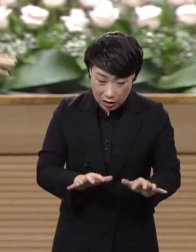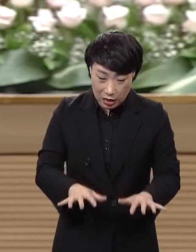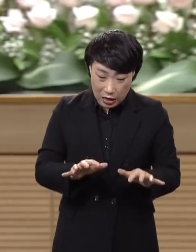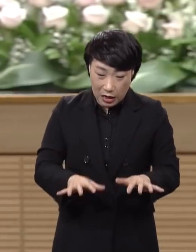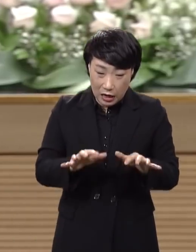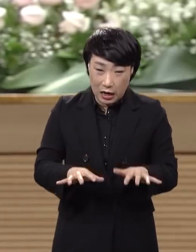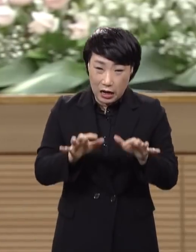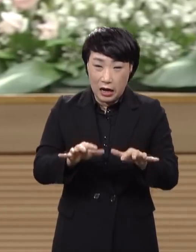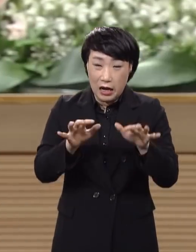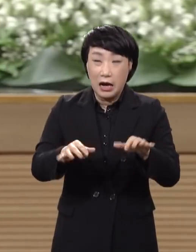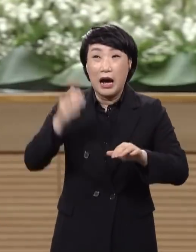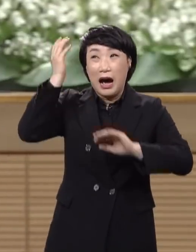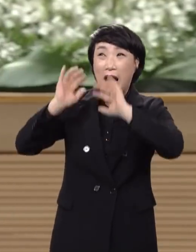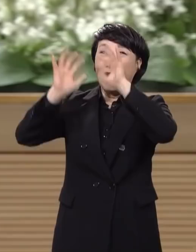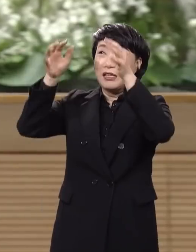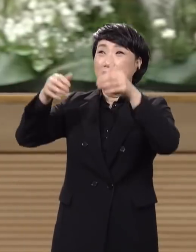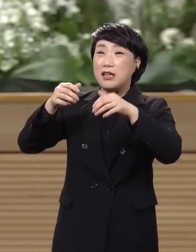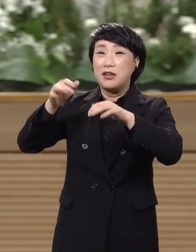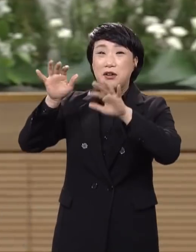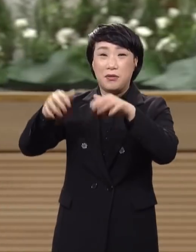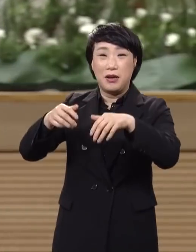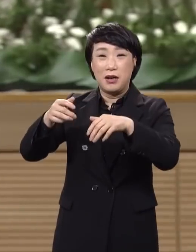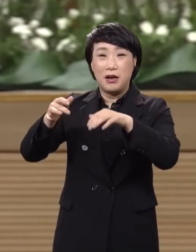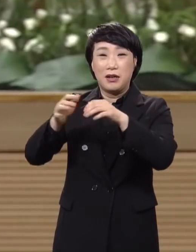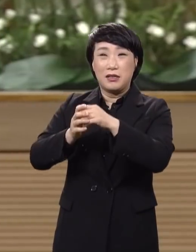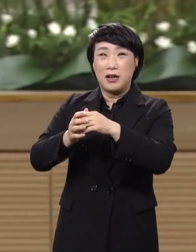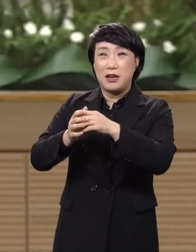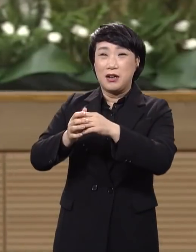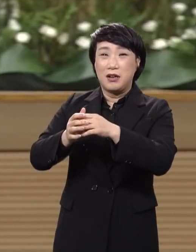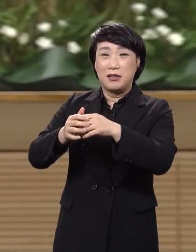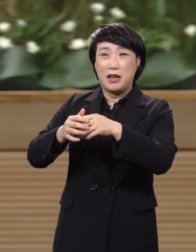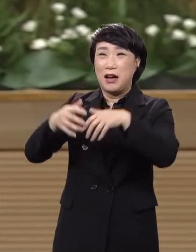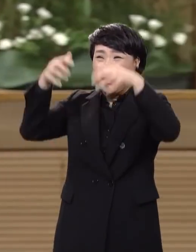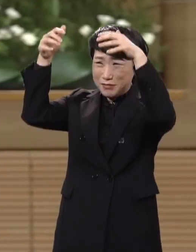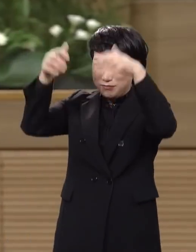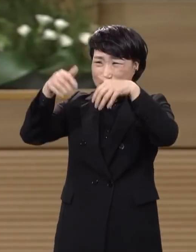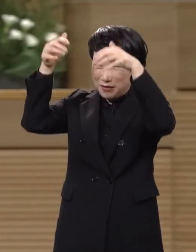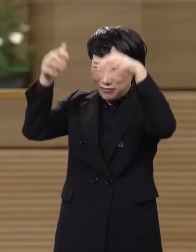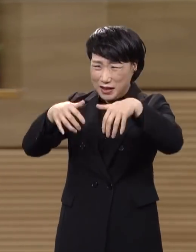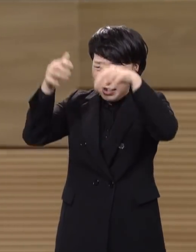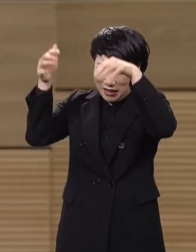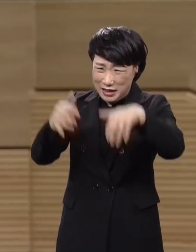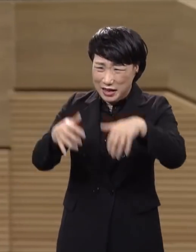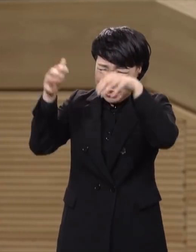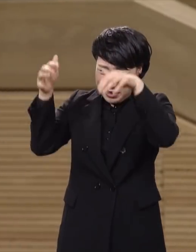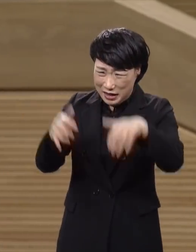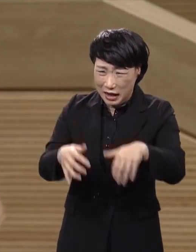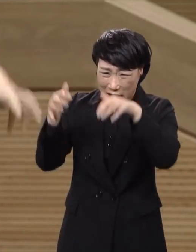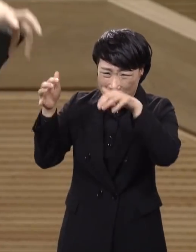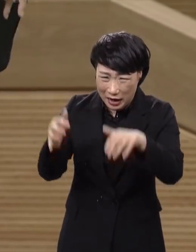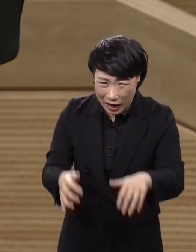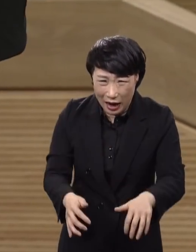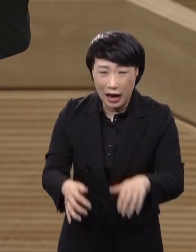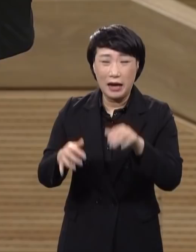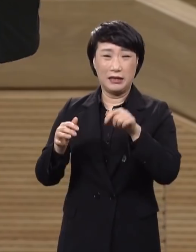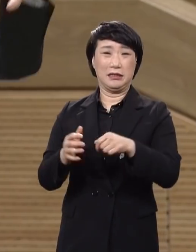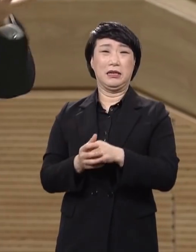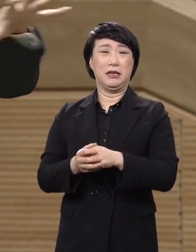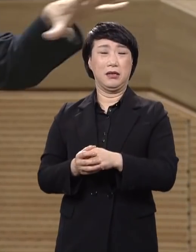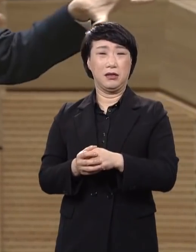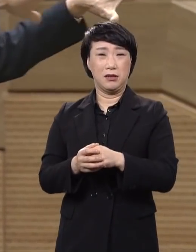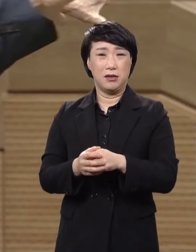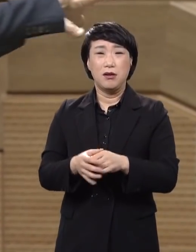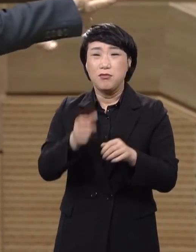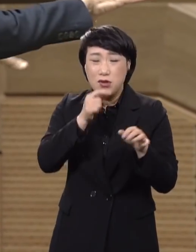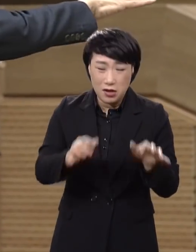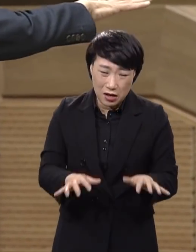납니다. 하늘에서는 불이 아주 그냥 하늘 구멍이 뚫어진 것처럼 비가 쏟아집니다. 참